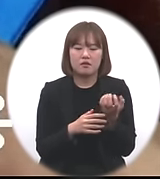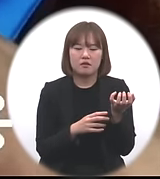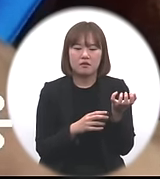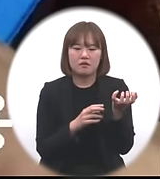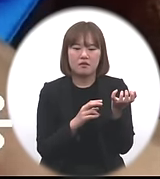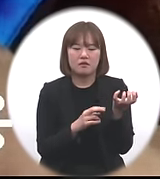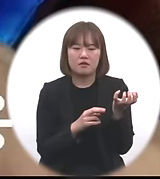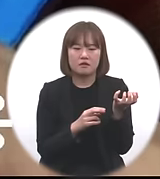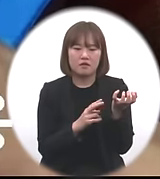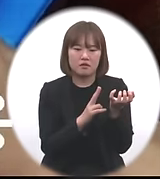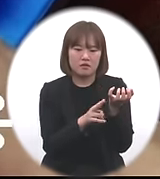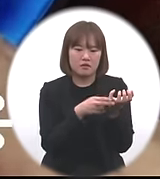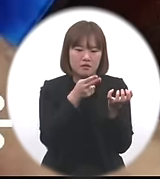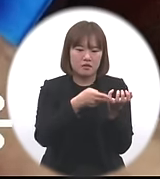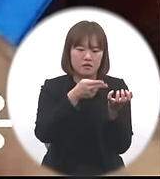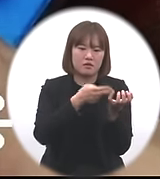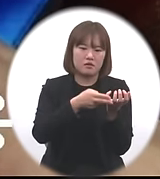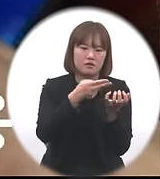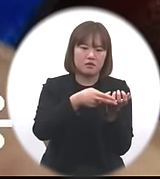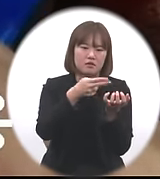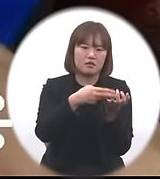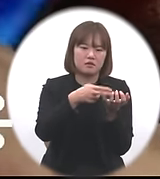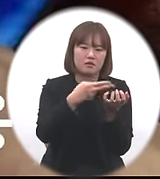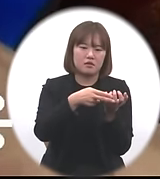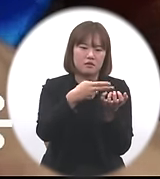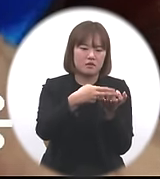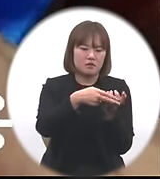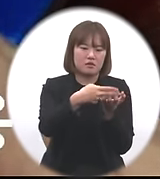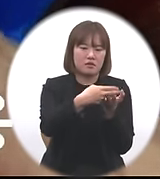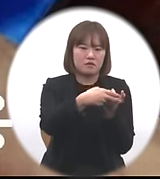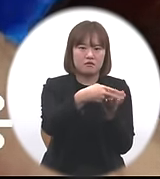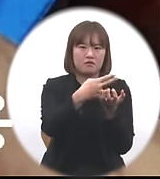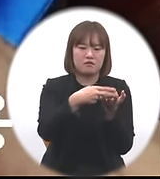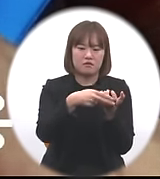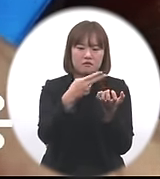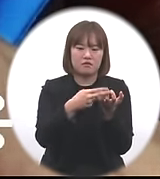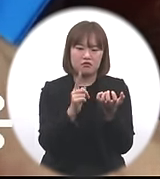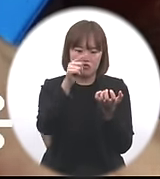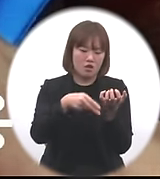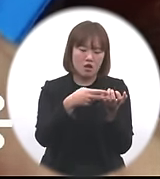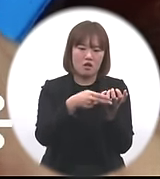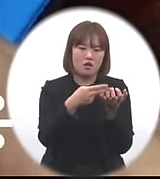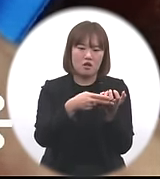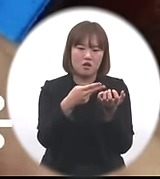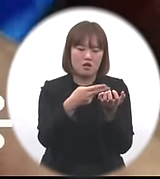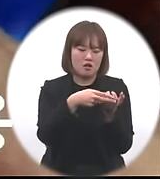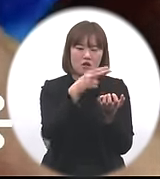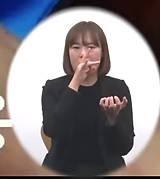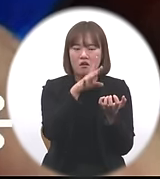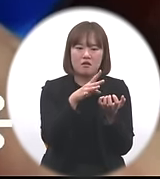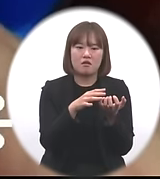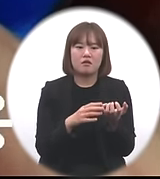겉에만 문질릅니다. 치과에서 위아래로 닦으래요. 자, 위아래로 닦아보겠습니다. 위아래, 위아래, 위아래. 털이